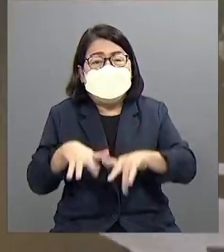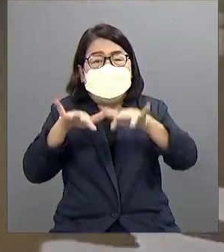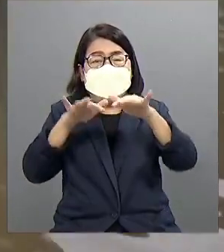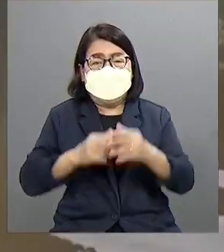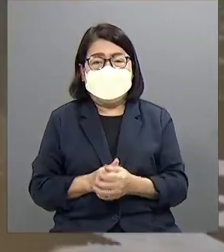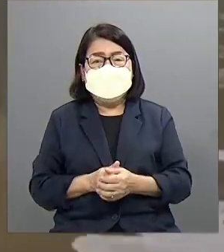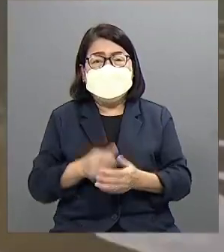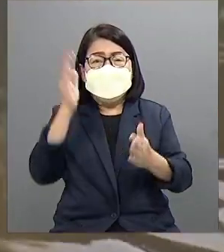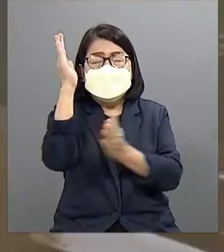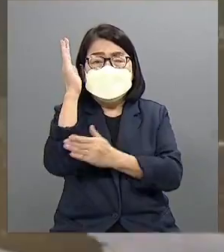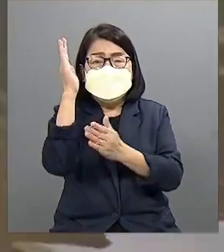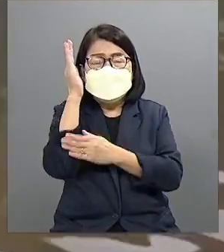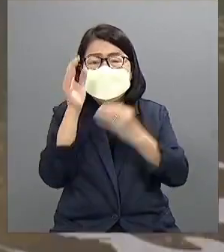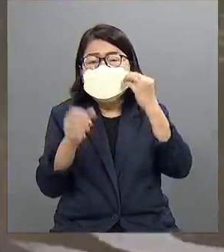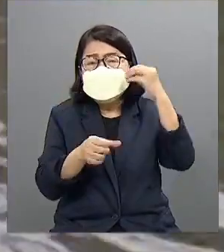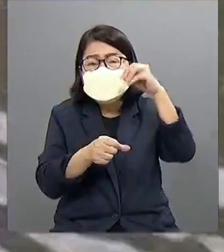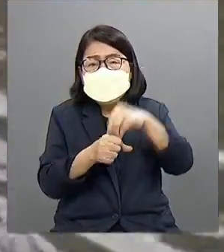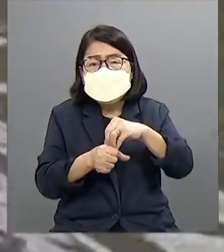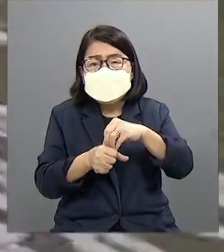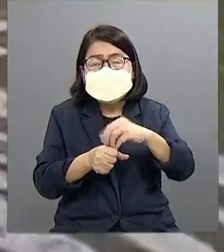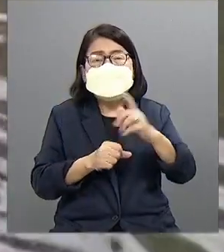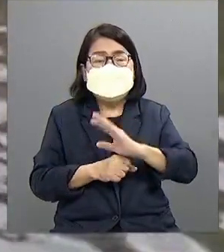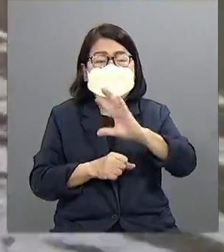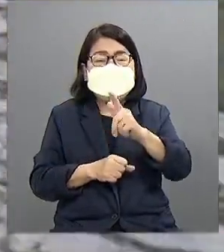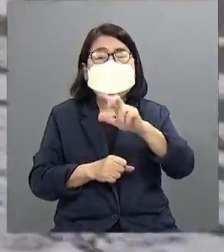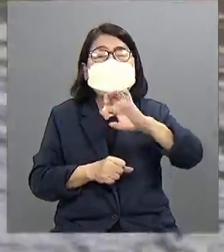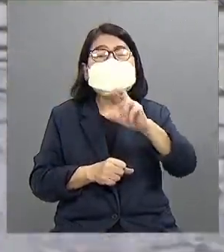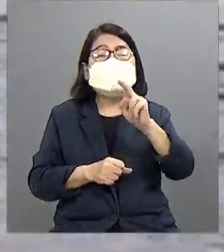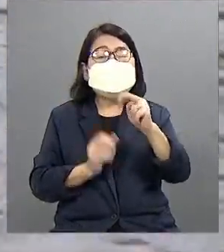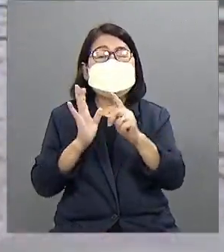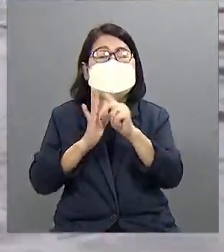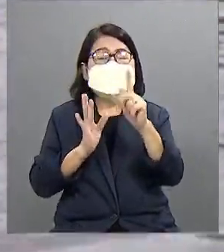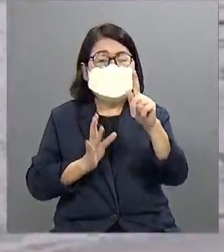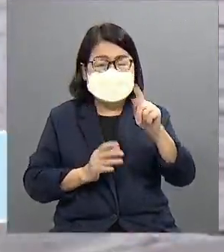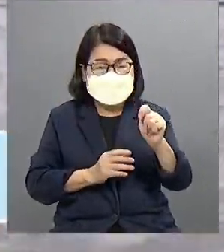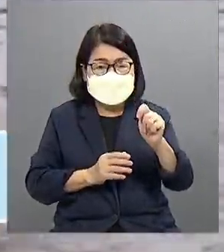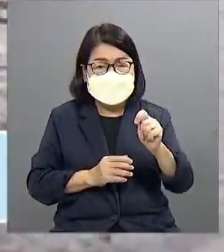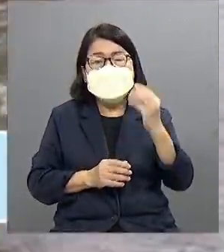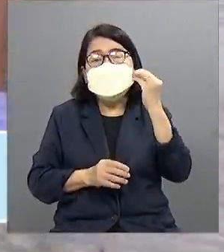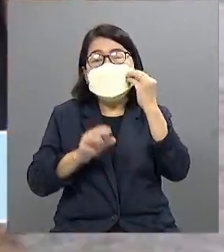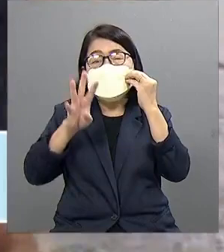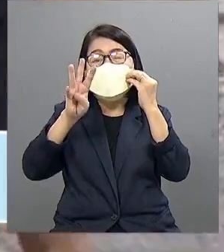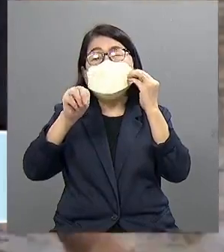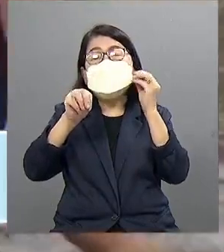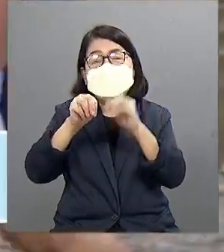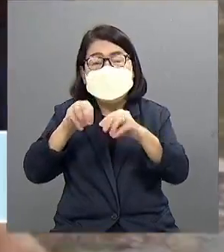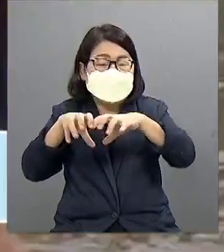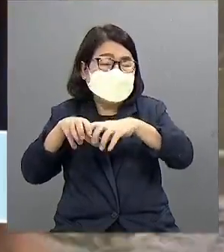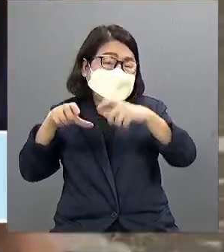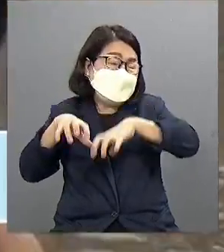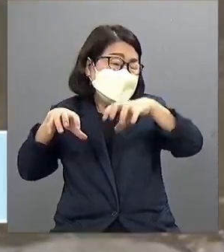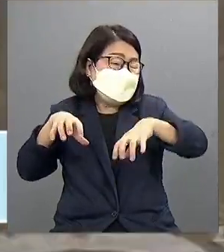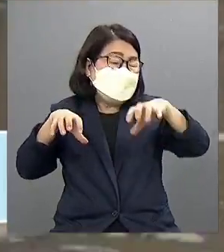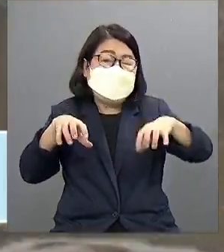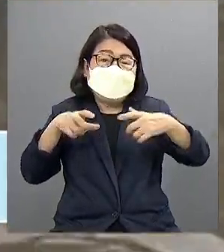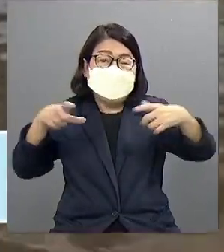ซอยชินเขตเนี่ยจะมีหมู่บ้านชื่อว่าโสสุนคร เป็นหมู่บ้านขนาดใหญ่นะคะมีบ้านเรือนประม